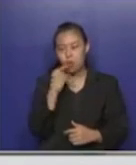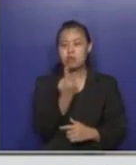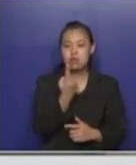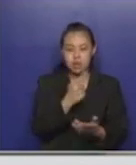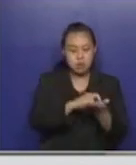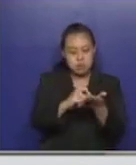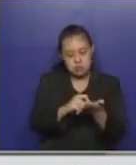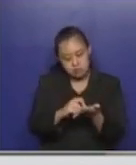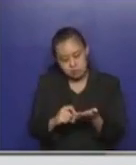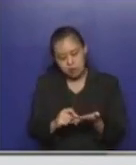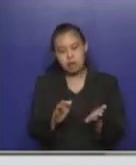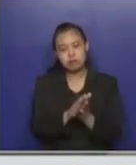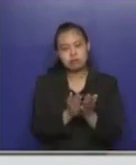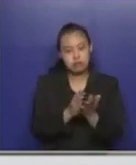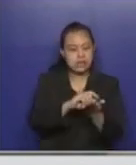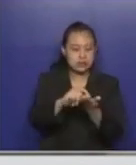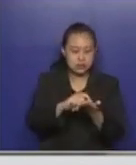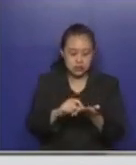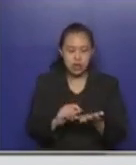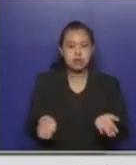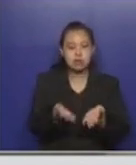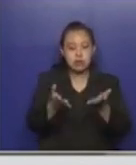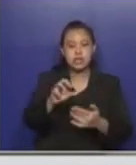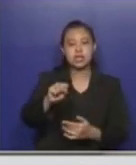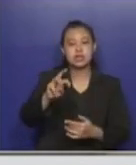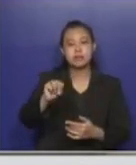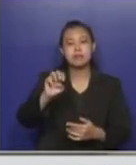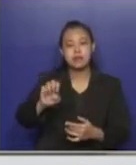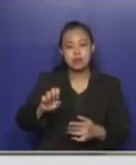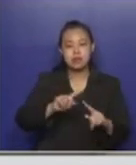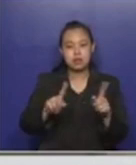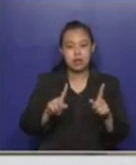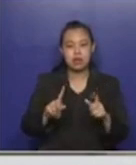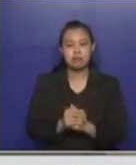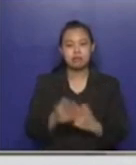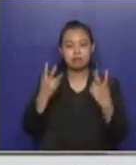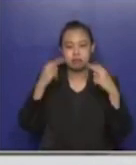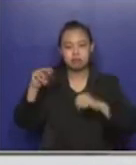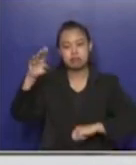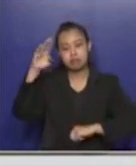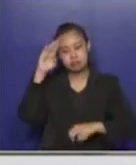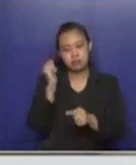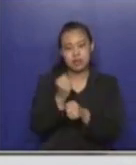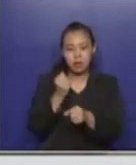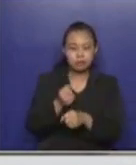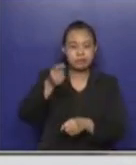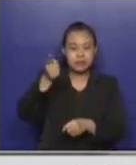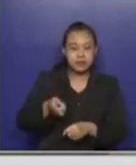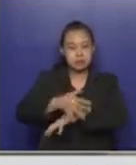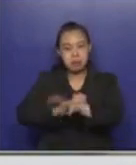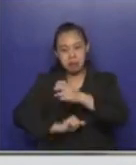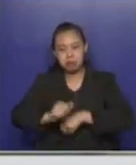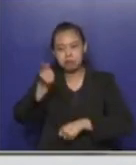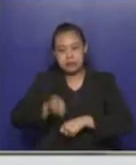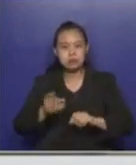แต่ในหนังสือนะคะว่าท่านอยากจะสนับสนุน SME แต่ท่านนายกก็ไม่ได้ทำอะไรที่เป็นรูปธรรมเ